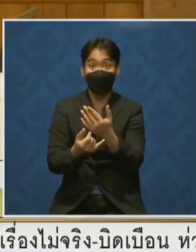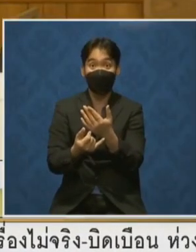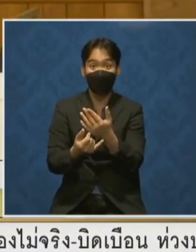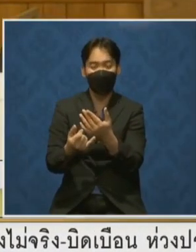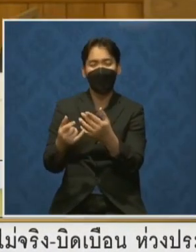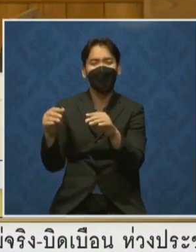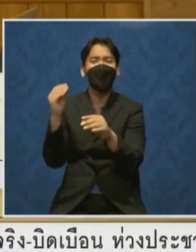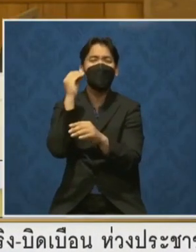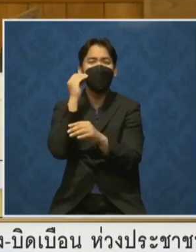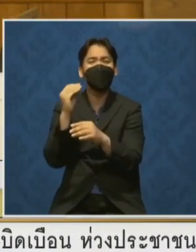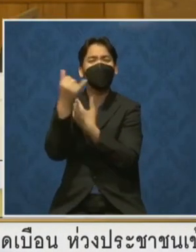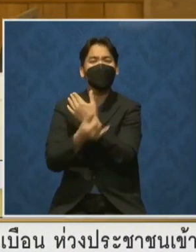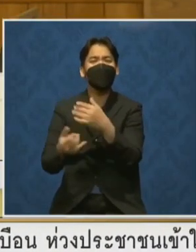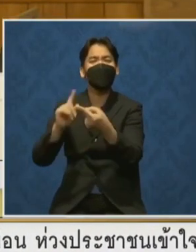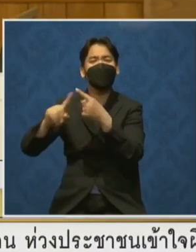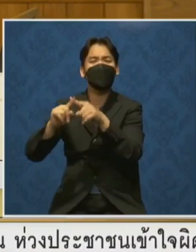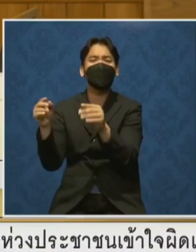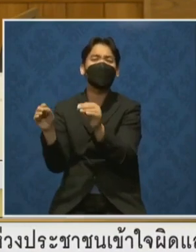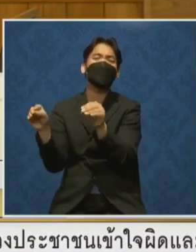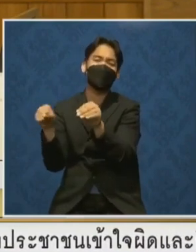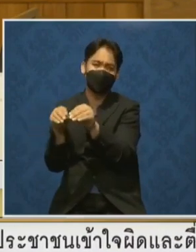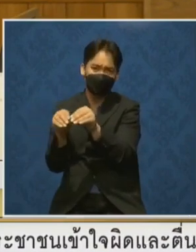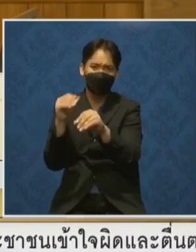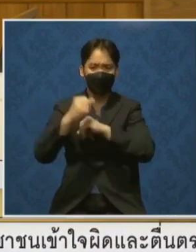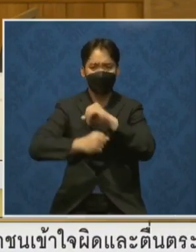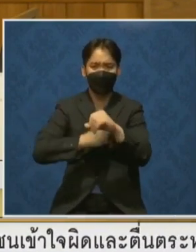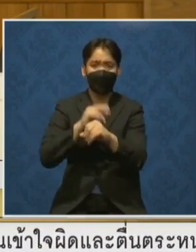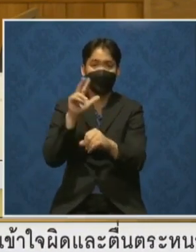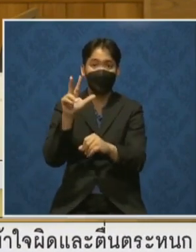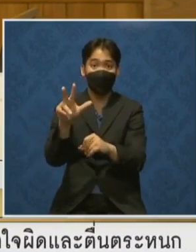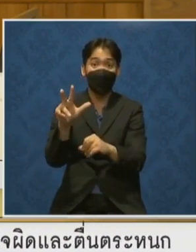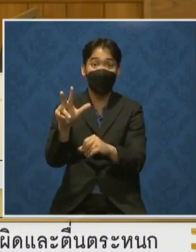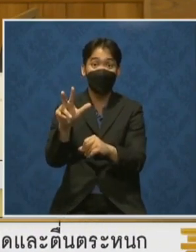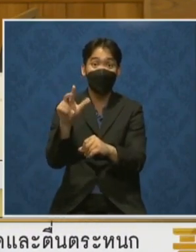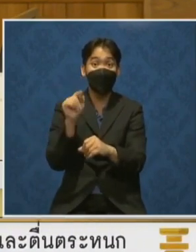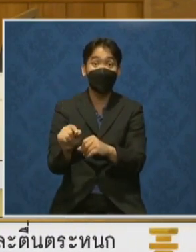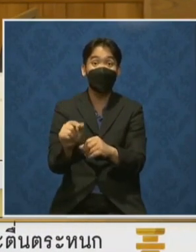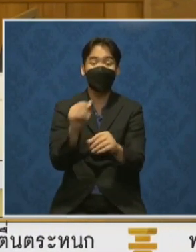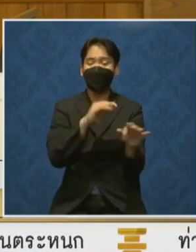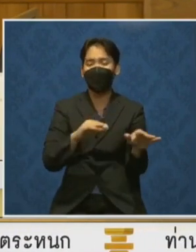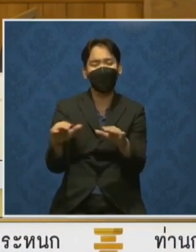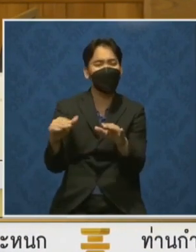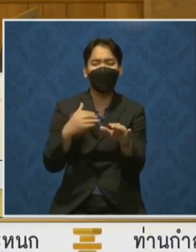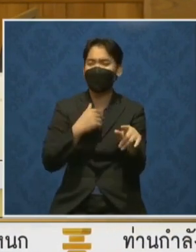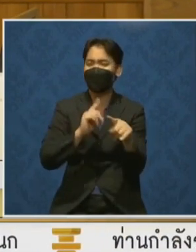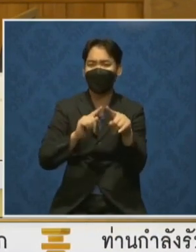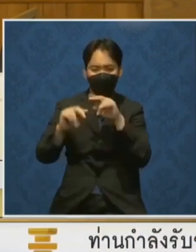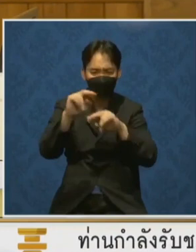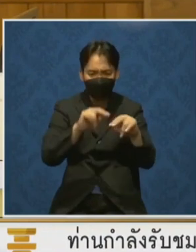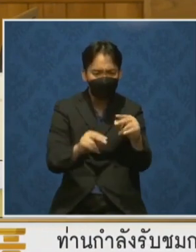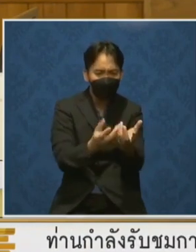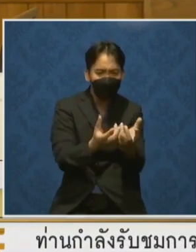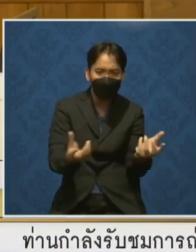และรัฐมนตรีว่าการกระทรวงกลาโหมก็ได้กล่าวขอบคุณสมาชิกทุกคนที่ร่วมกันพิจารณาร่างพรบ.งบ